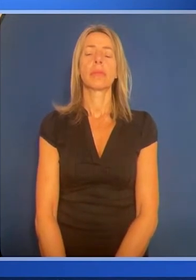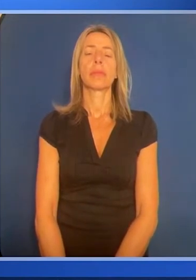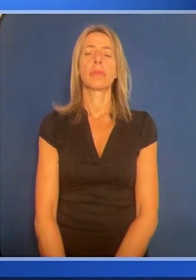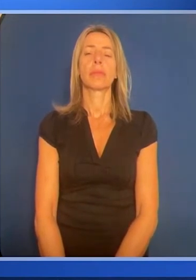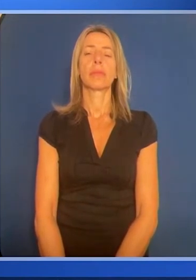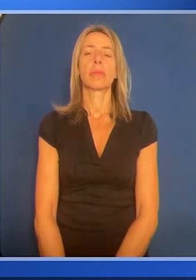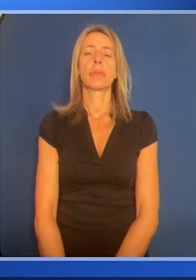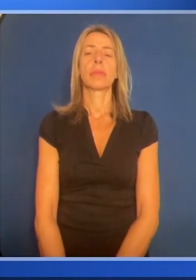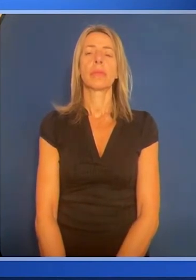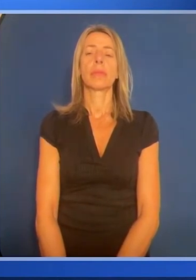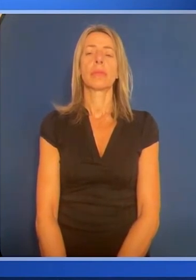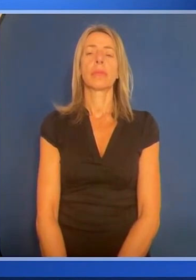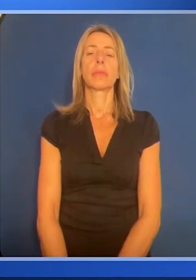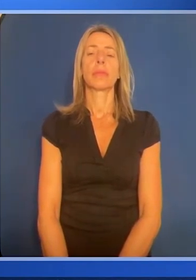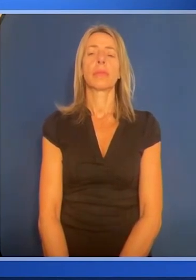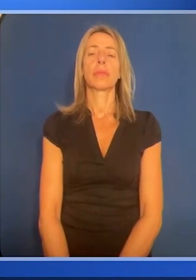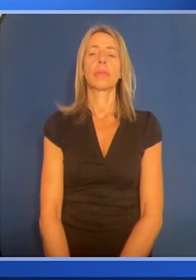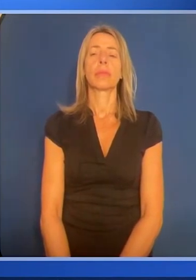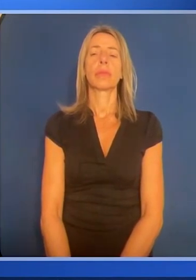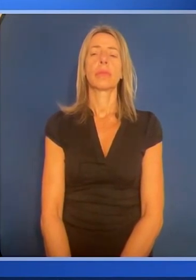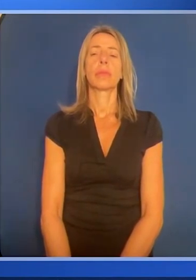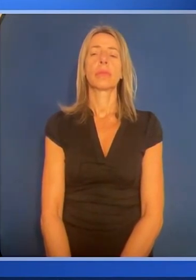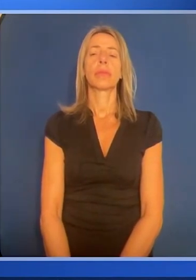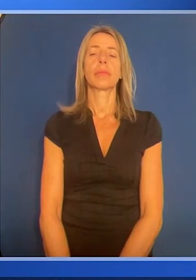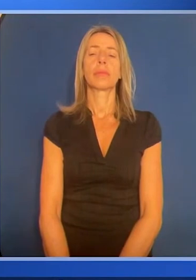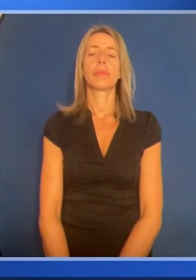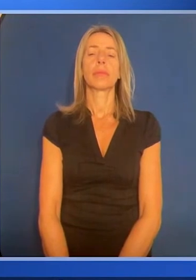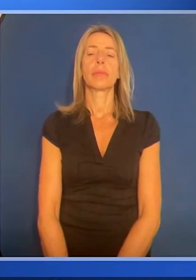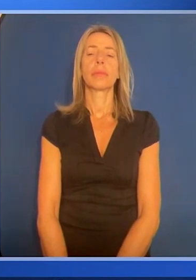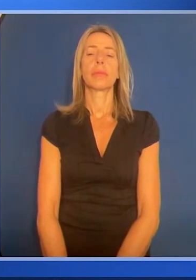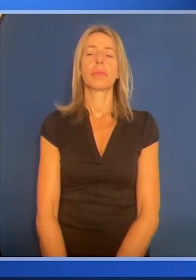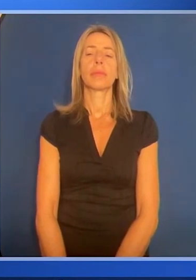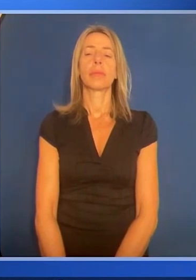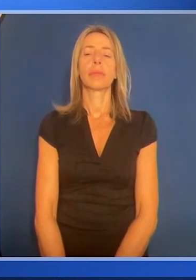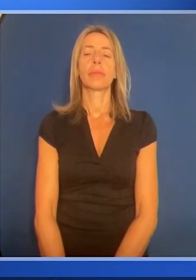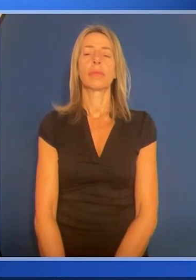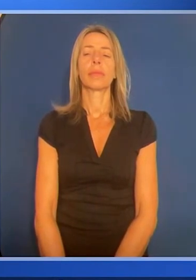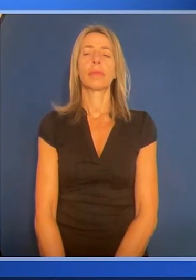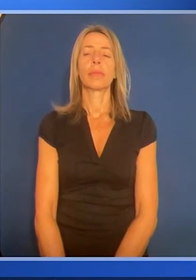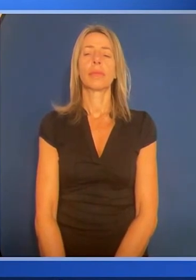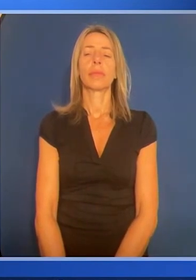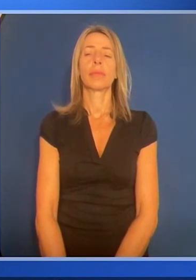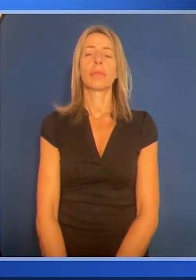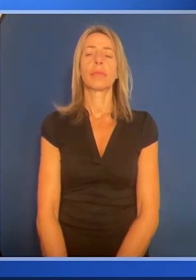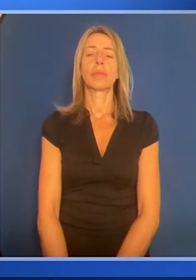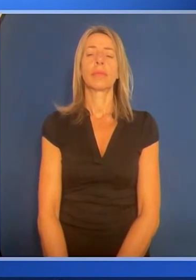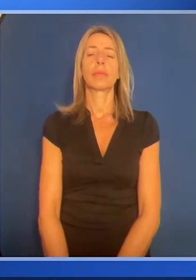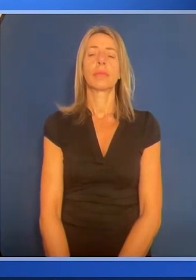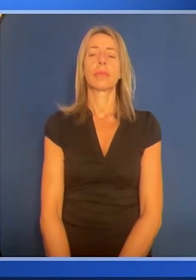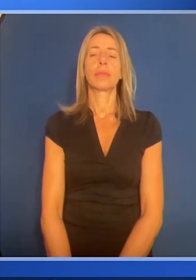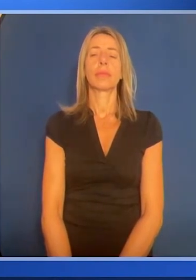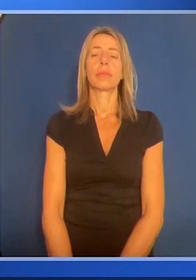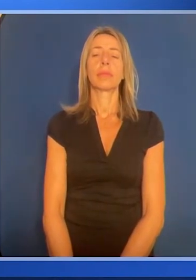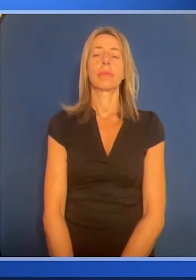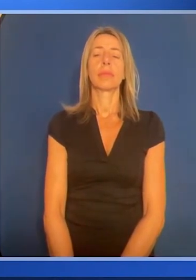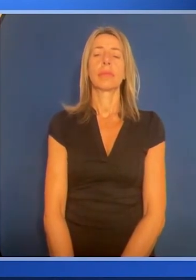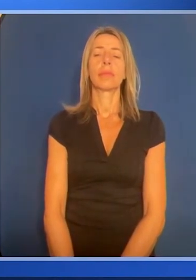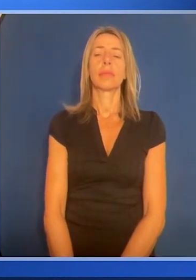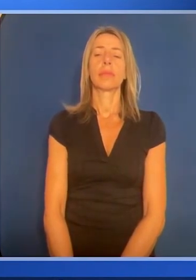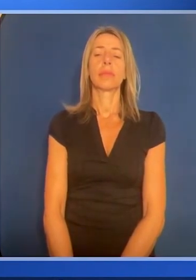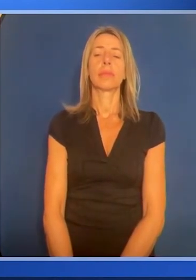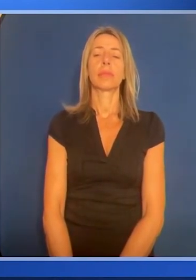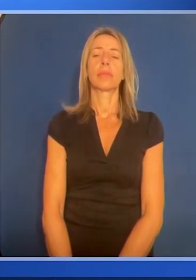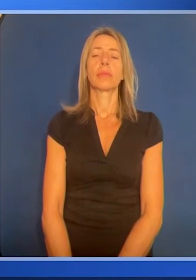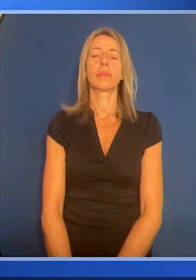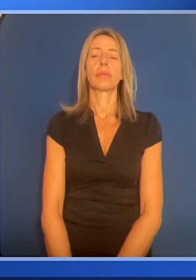عدت الى مكان الظهور في فاطمه وصليت مع بعض الشباب المرضى لكي يشفي الله العالم من